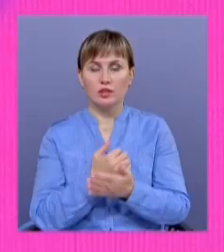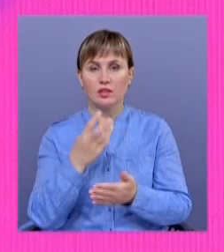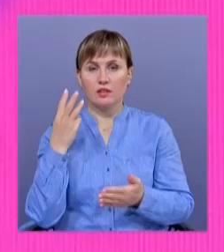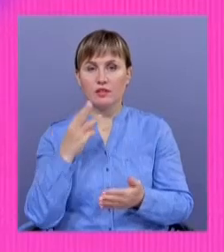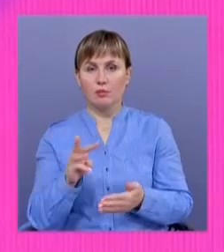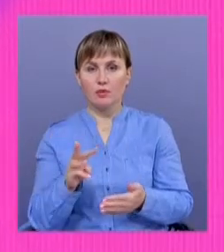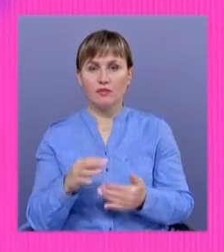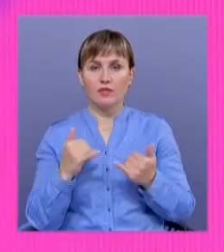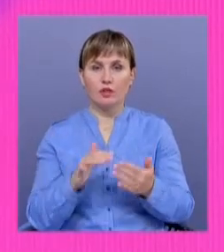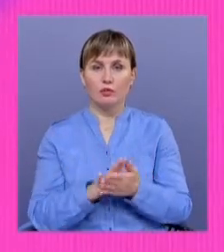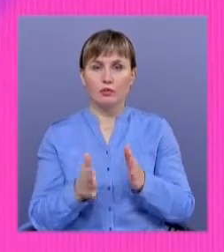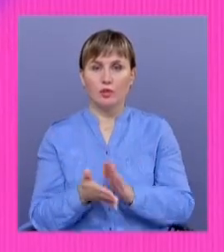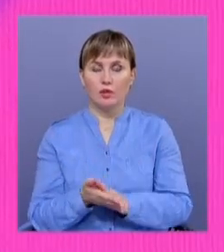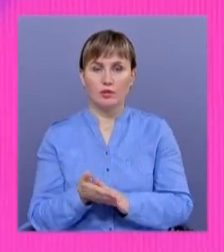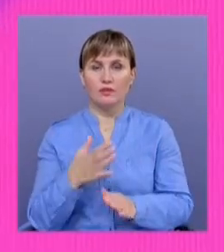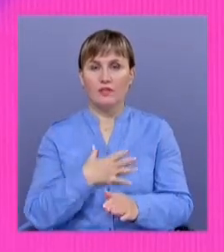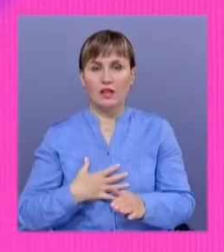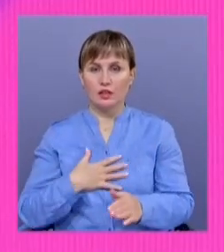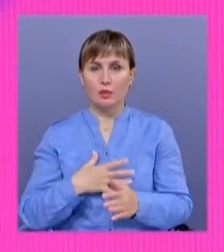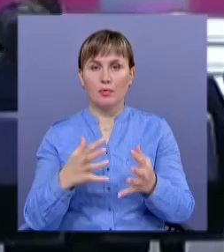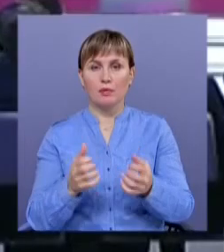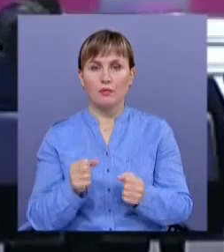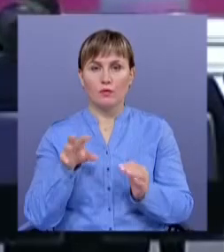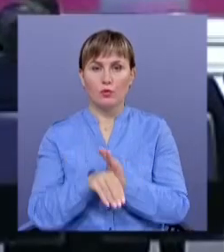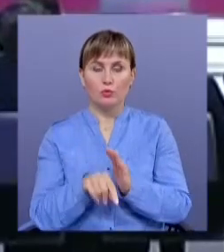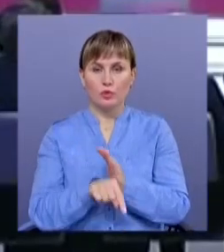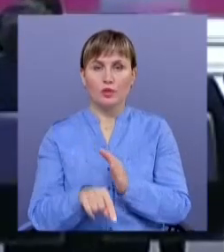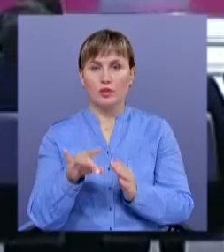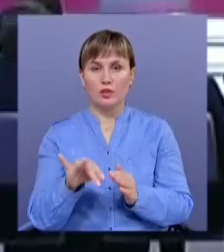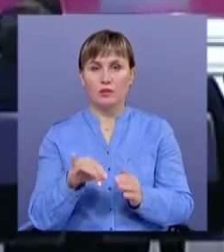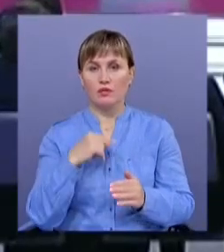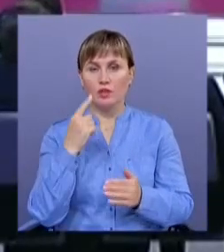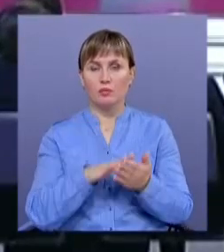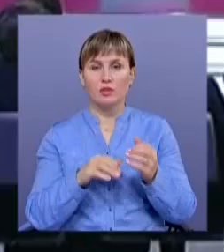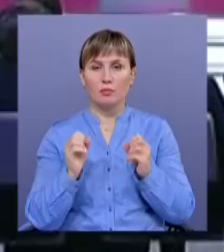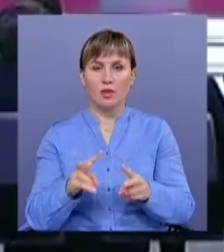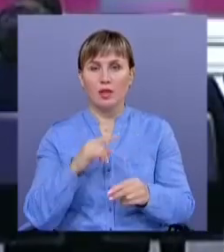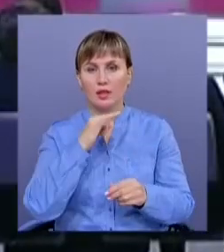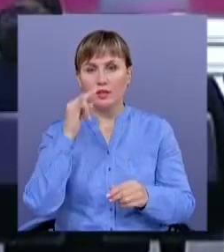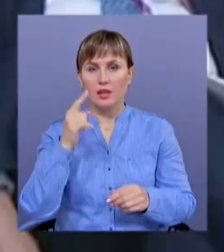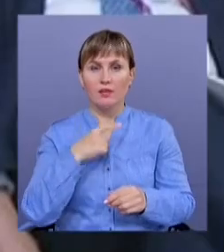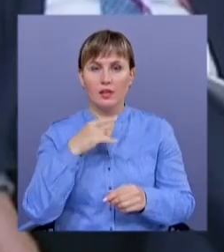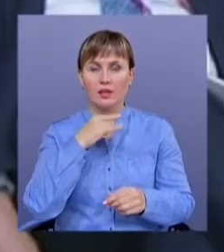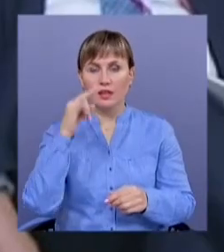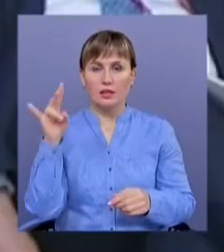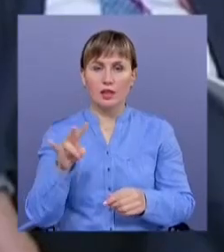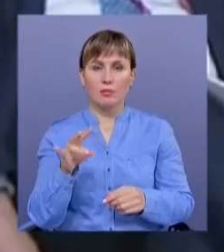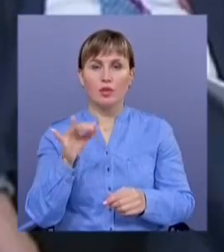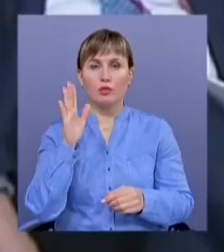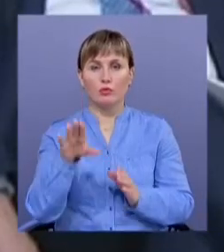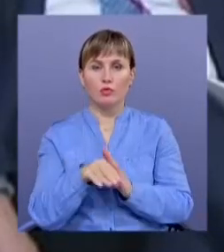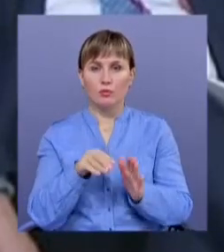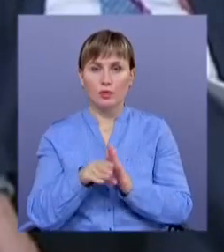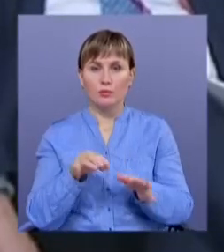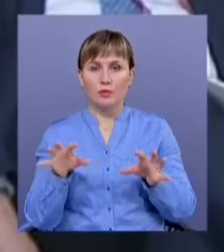современности. В нынешней ситуации особую значимость приобретает внутренняя и внешняя безопасность Казахстана, считает Назарбаев, и грядущие выборы